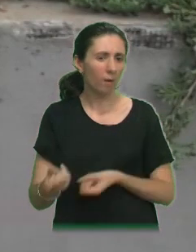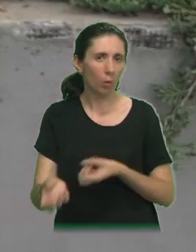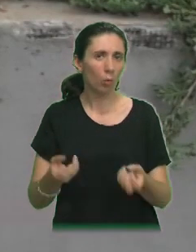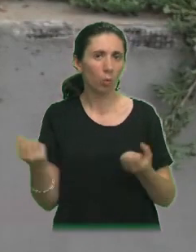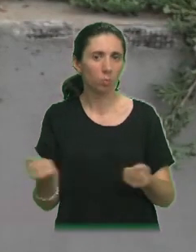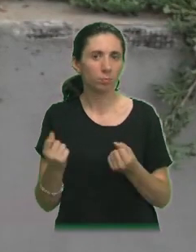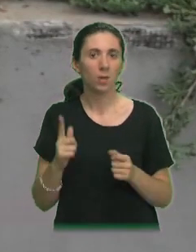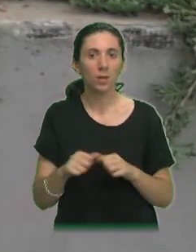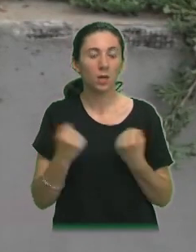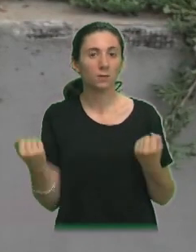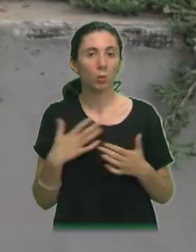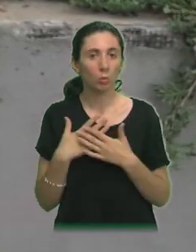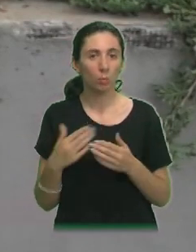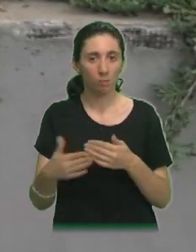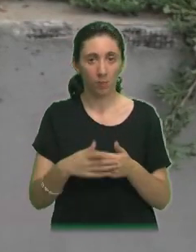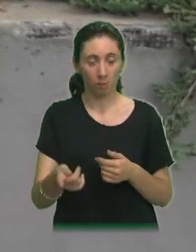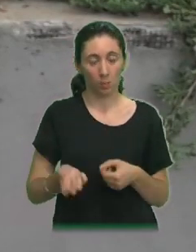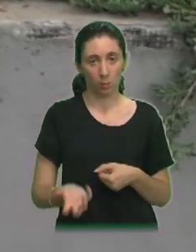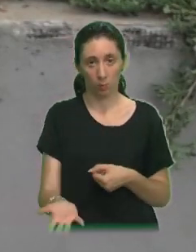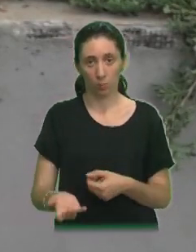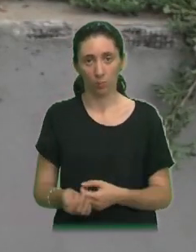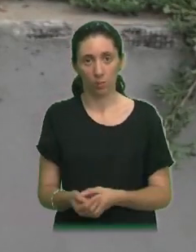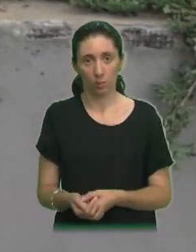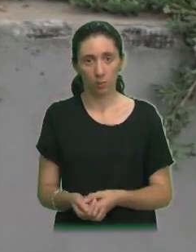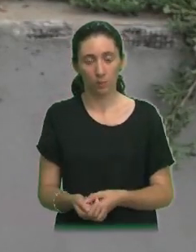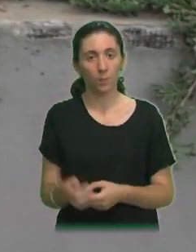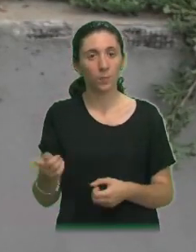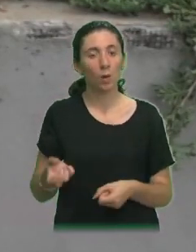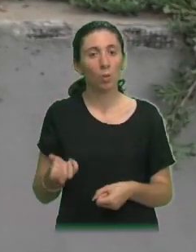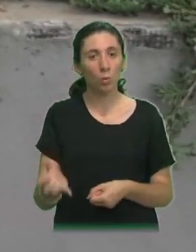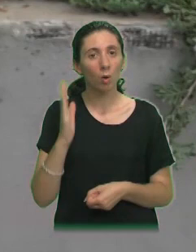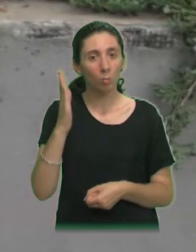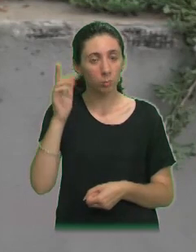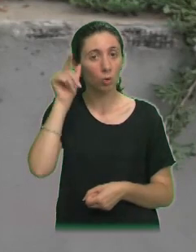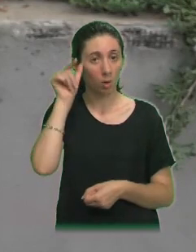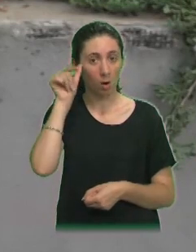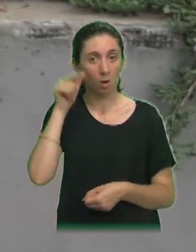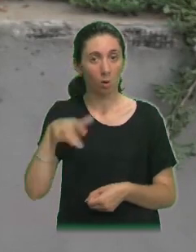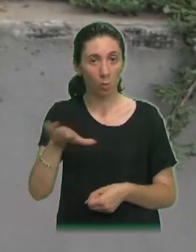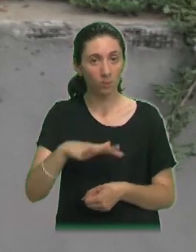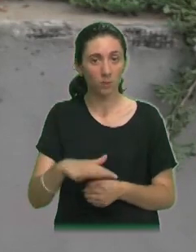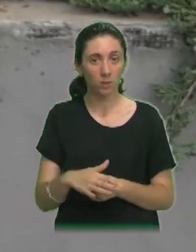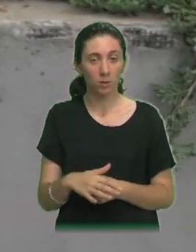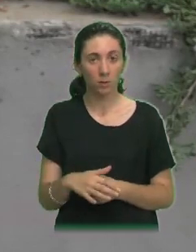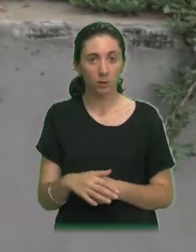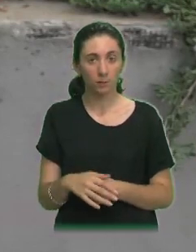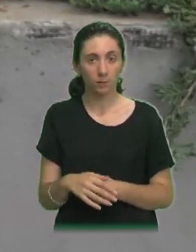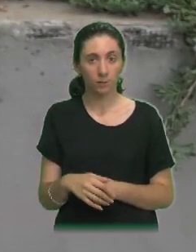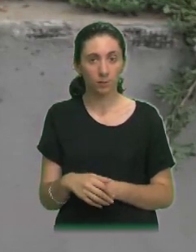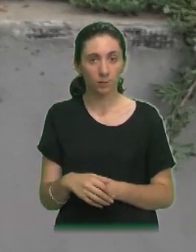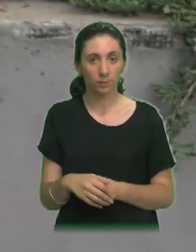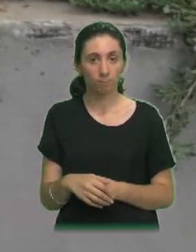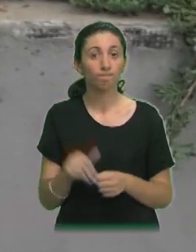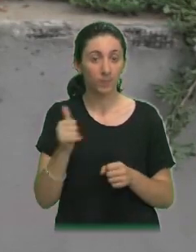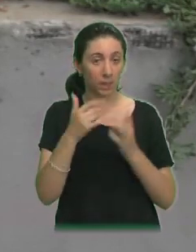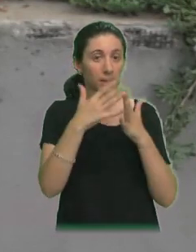da kuglačka budućnost Karlovca je svjetla. Mm-hmm. Ima